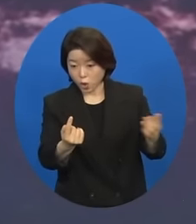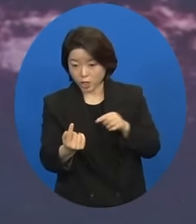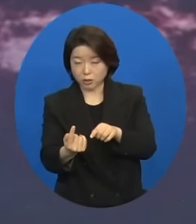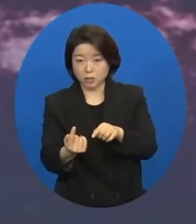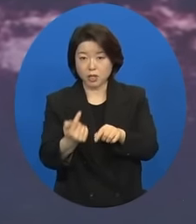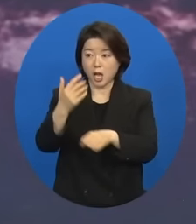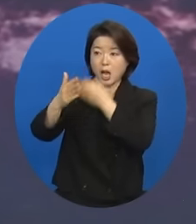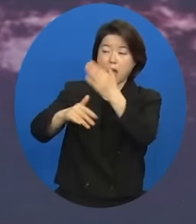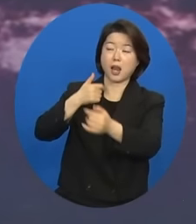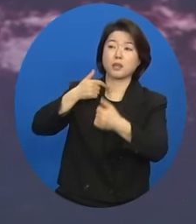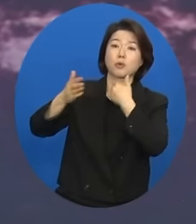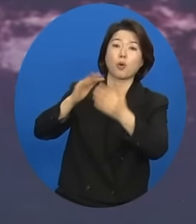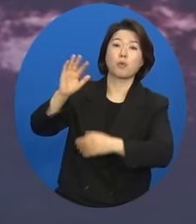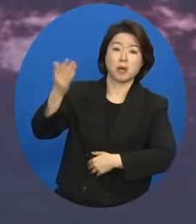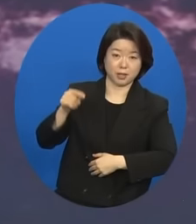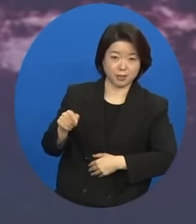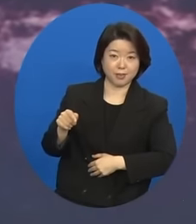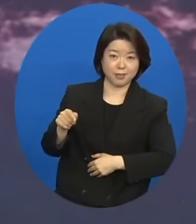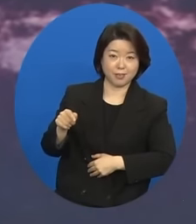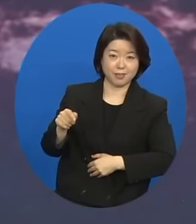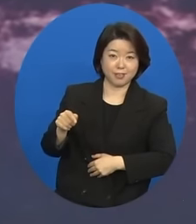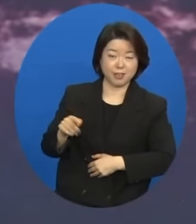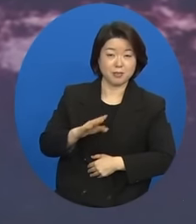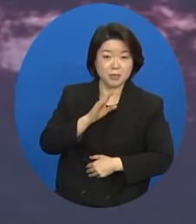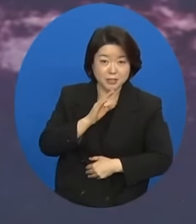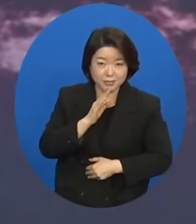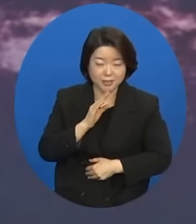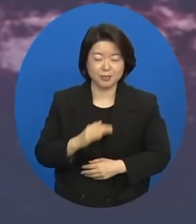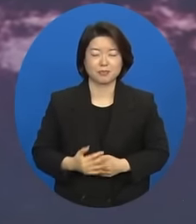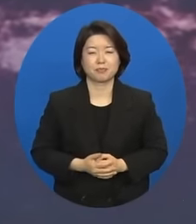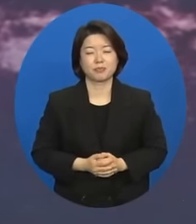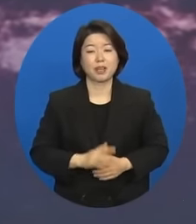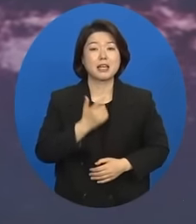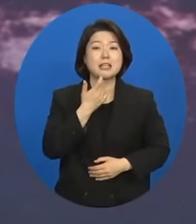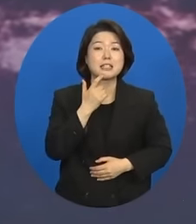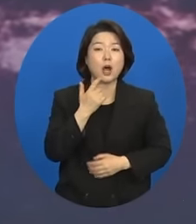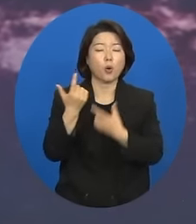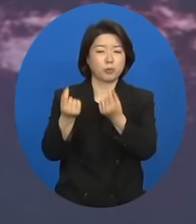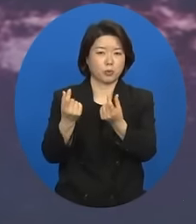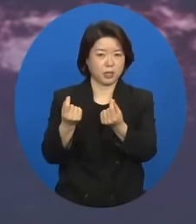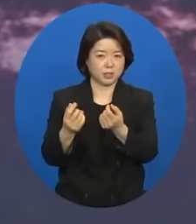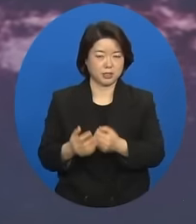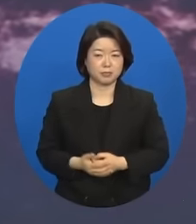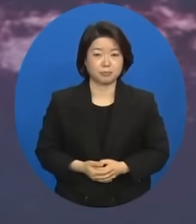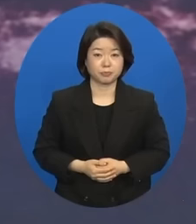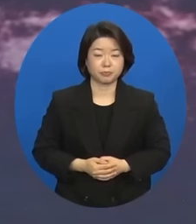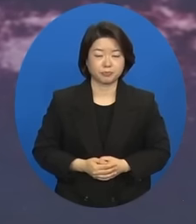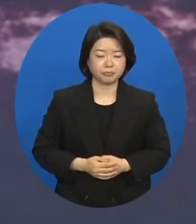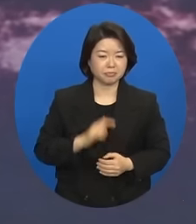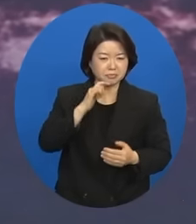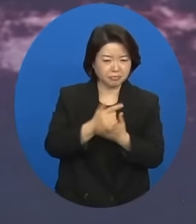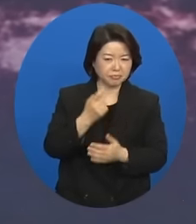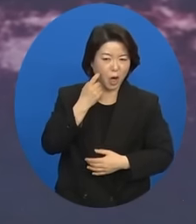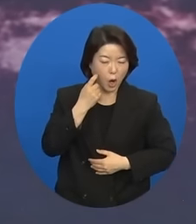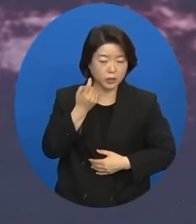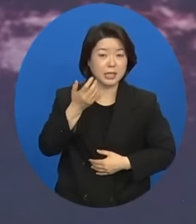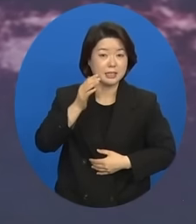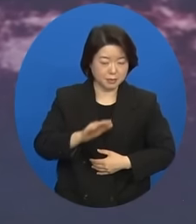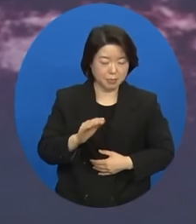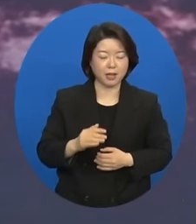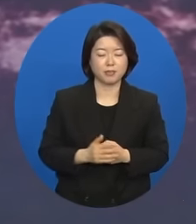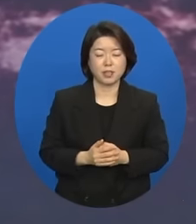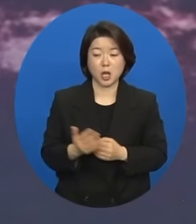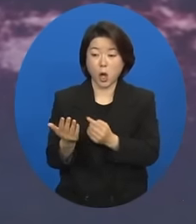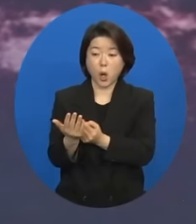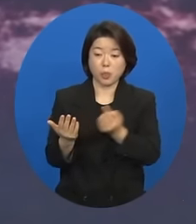하나님을 경험합니다 여분 맞죠에게도 어쨌든 속임수를 써서 그런 거긴 하지만